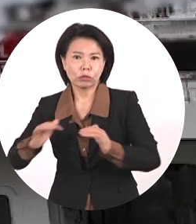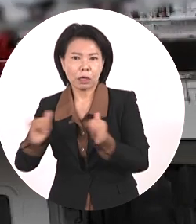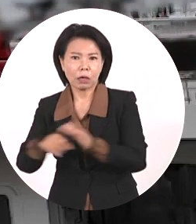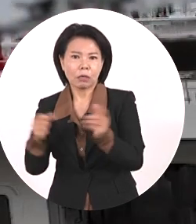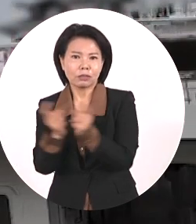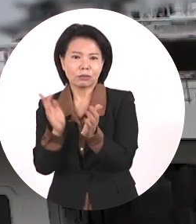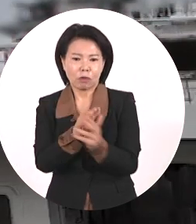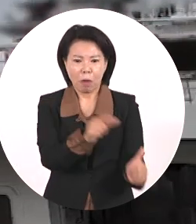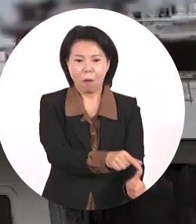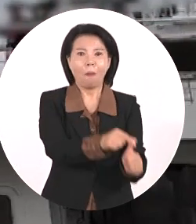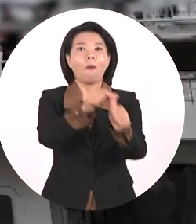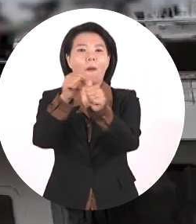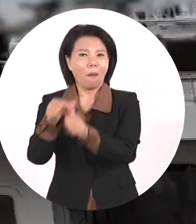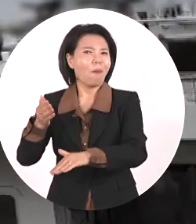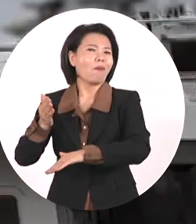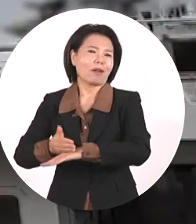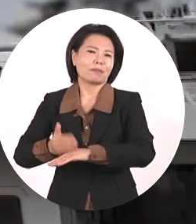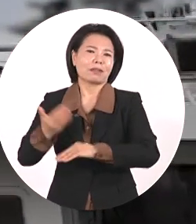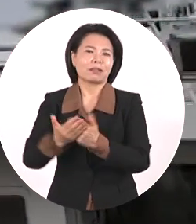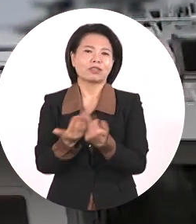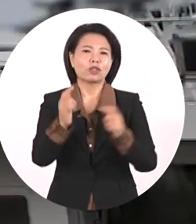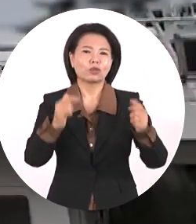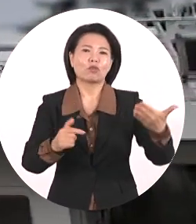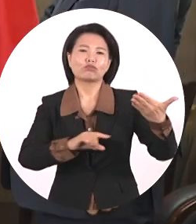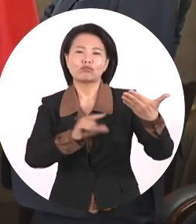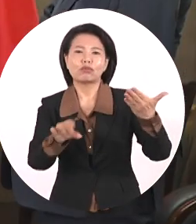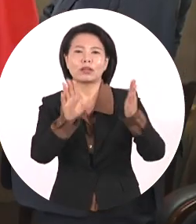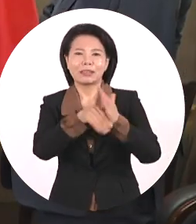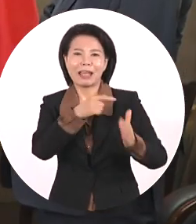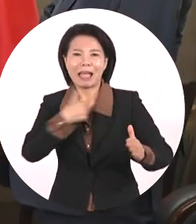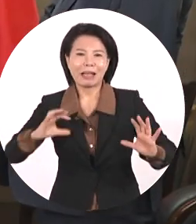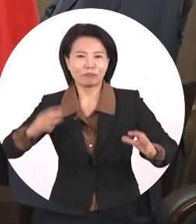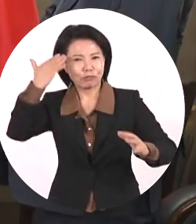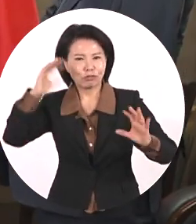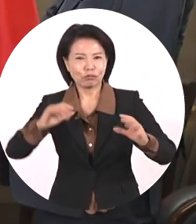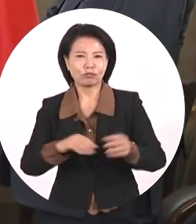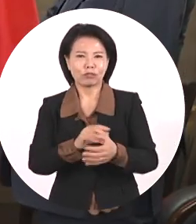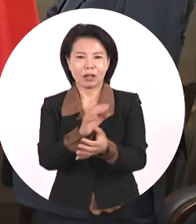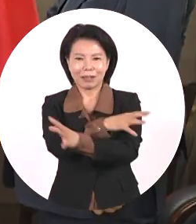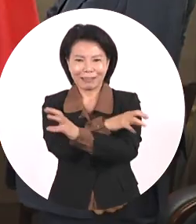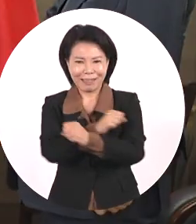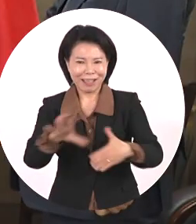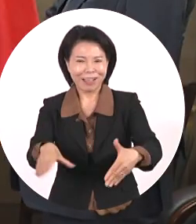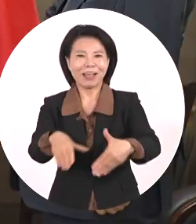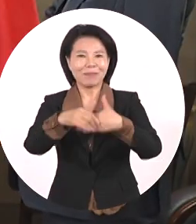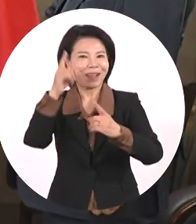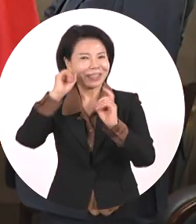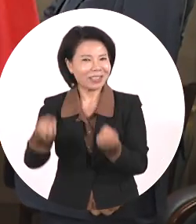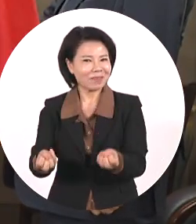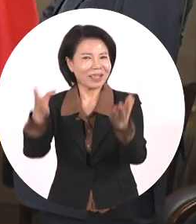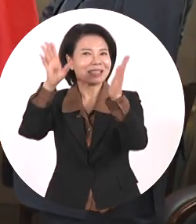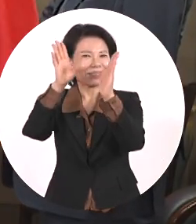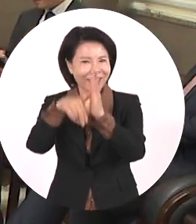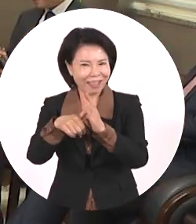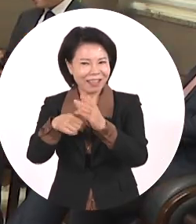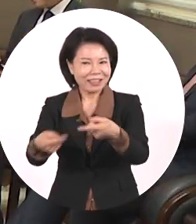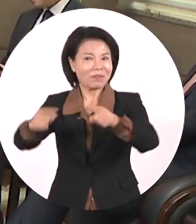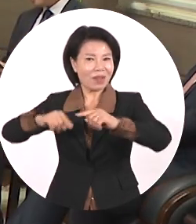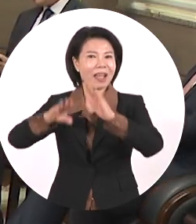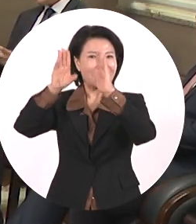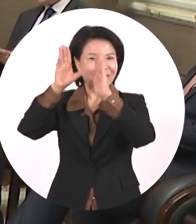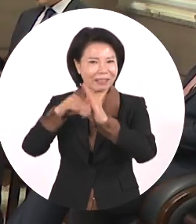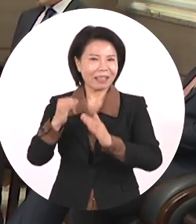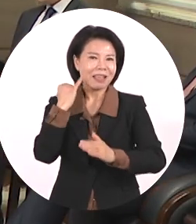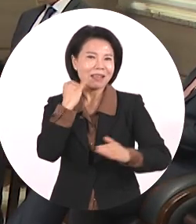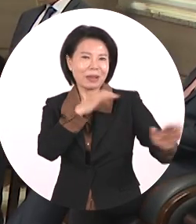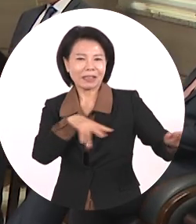신속히 구조한 데 따른 것인데요. 제주도는 오는 9월 한중 수교 33주년 기념 행사에 구조에